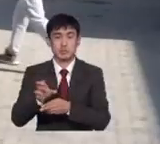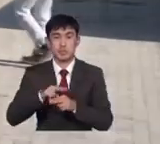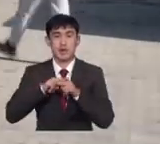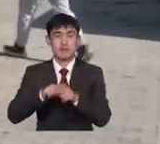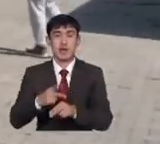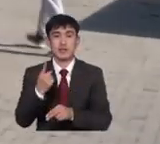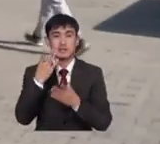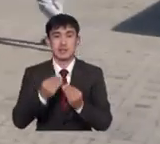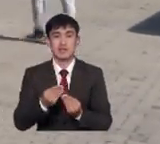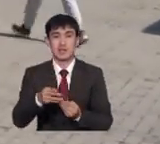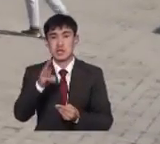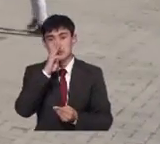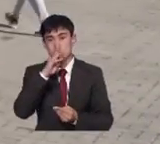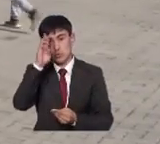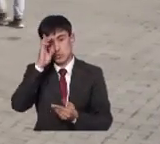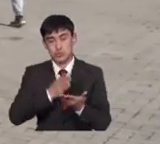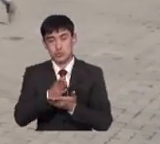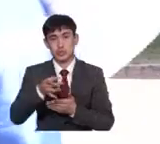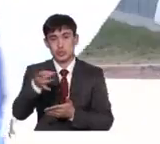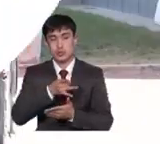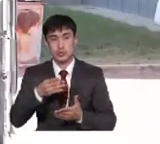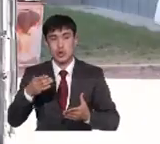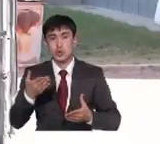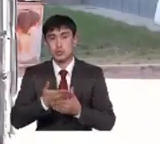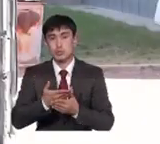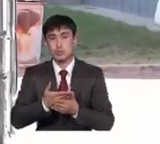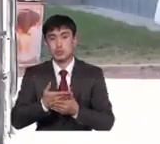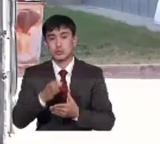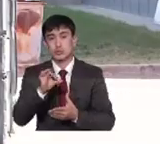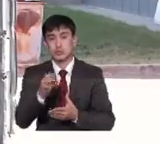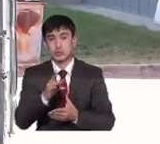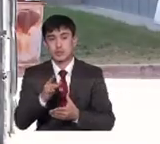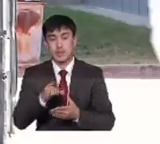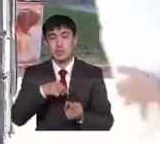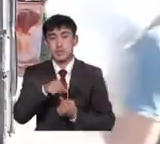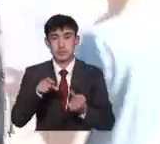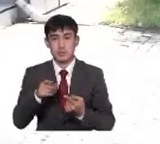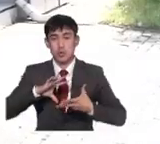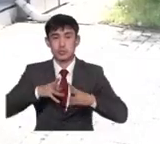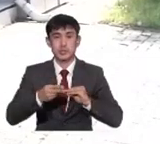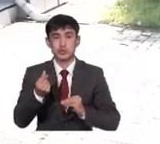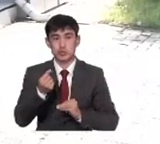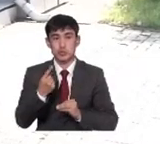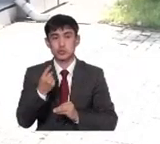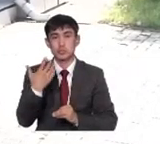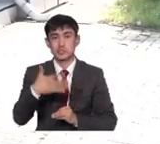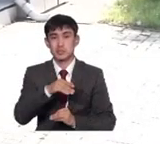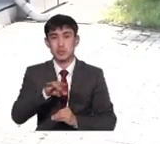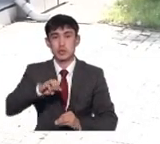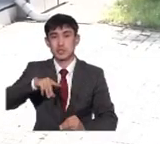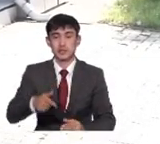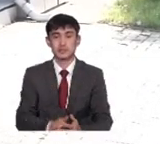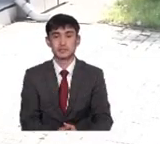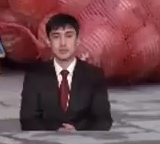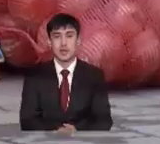однодневная зарплата госслужащих региона спонсорскую помощь оказали и предприниматели общая сумма составила 150 млн